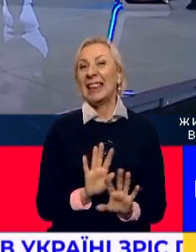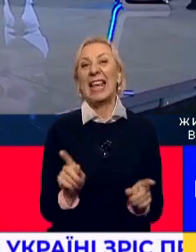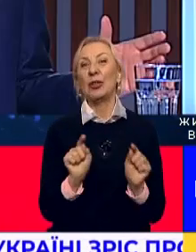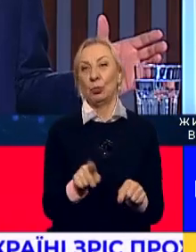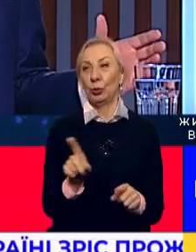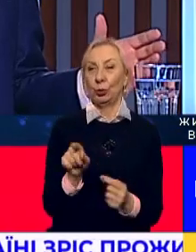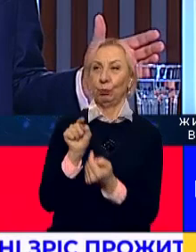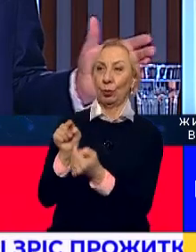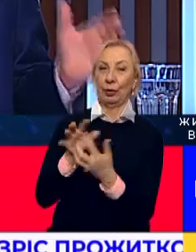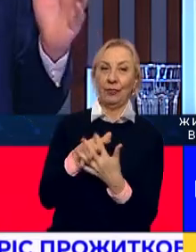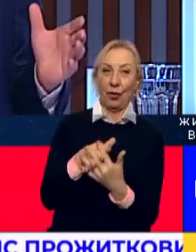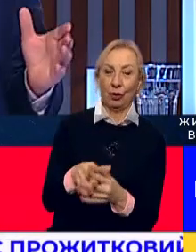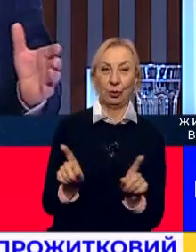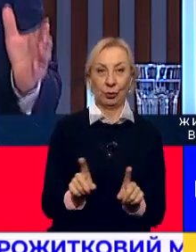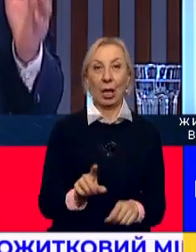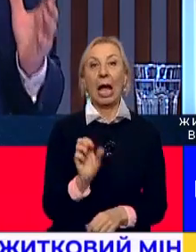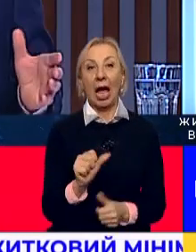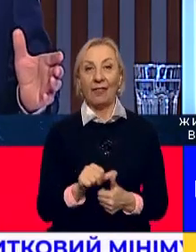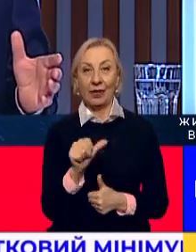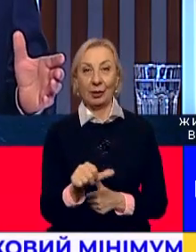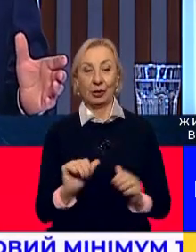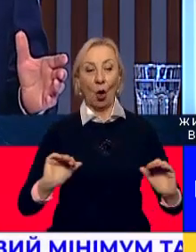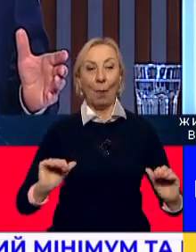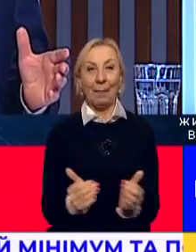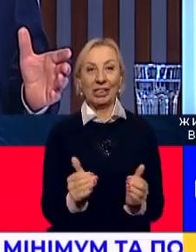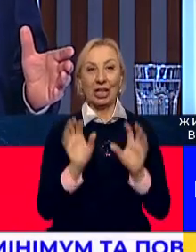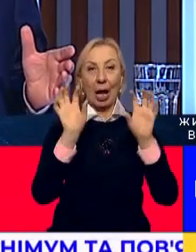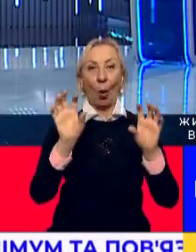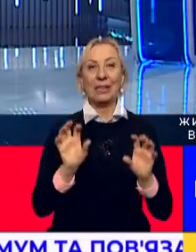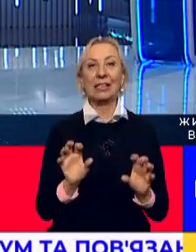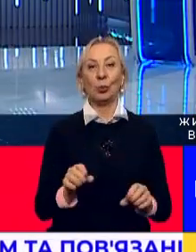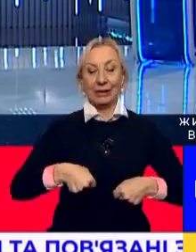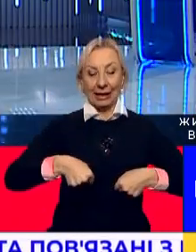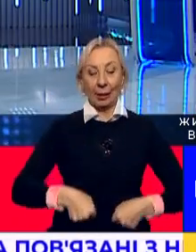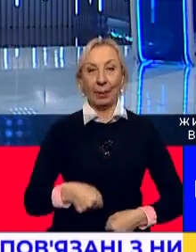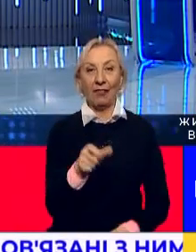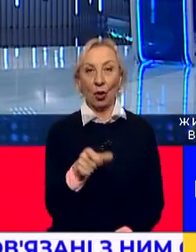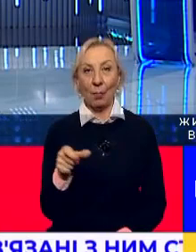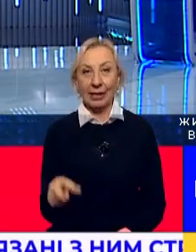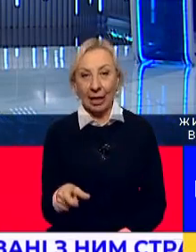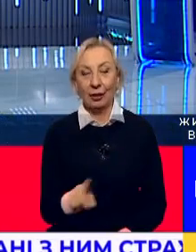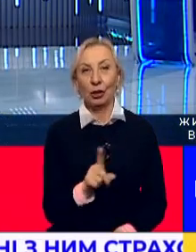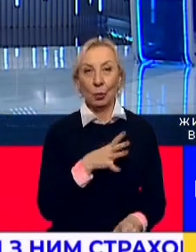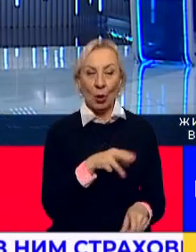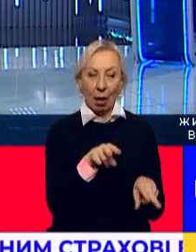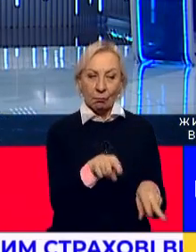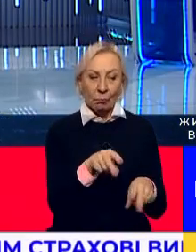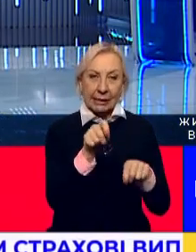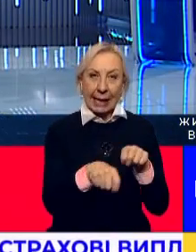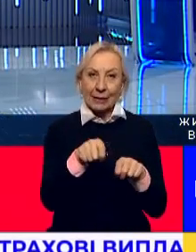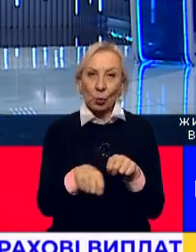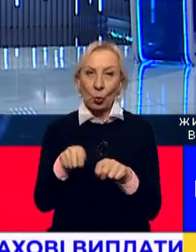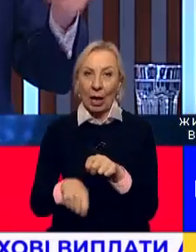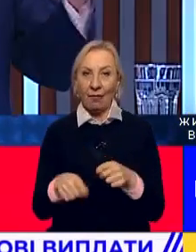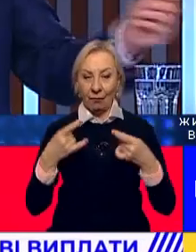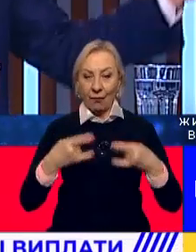російську агресію чи відбити її, а виключно для обмеження конституційних прав громадян, для введення цензури в засобах масової інформації,